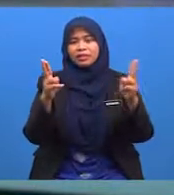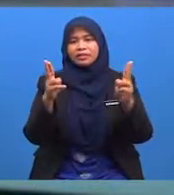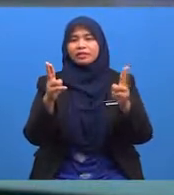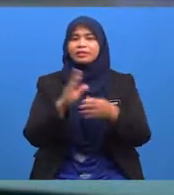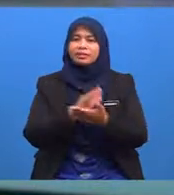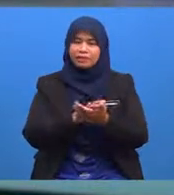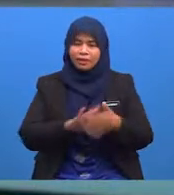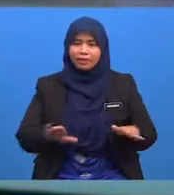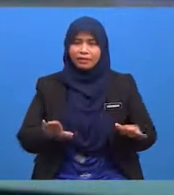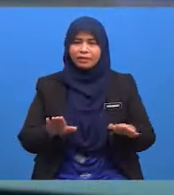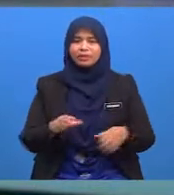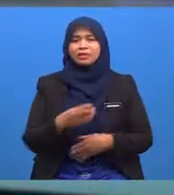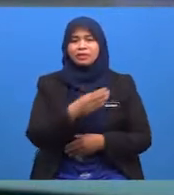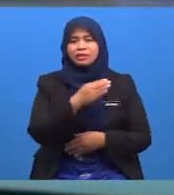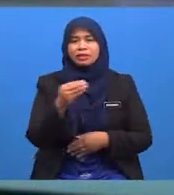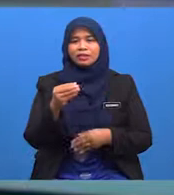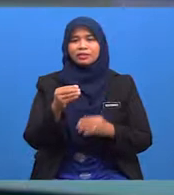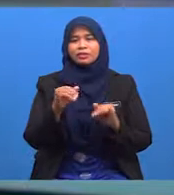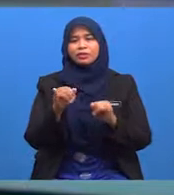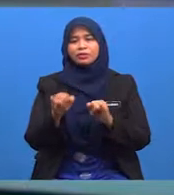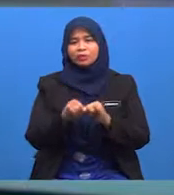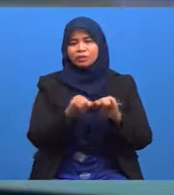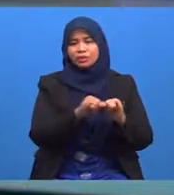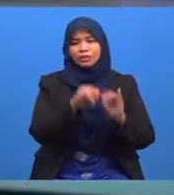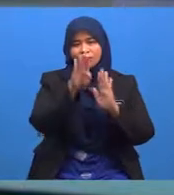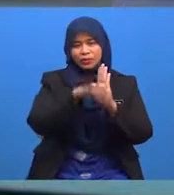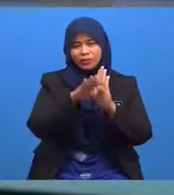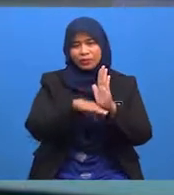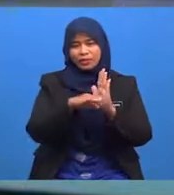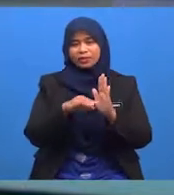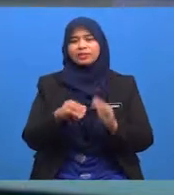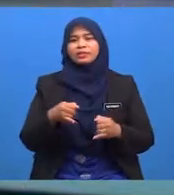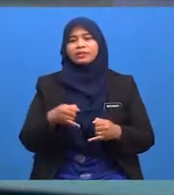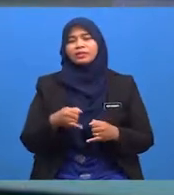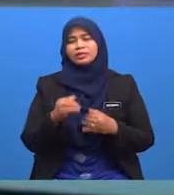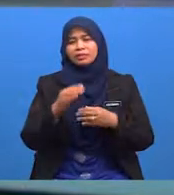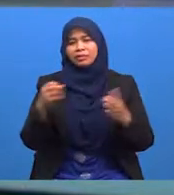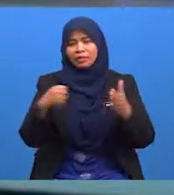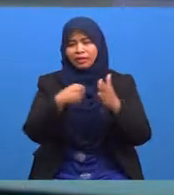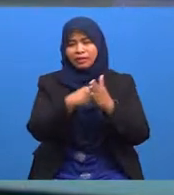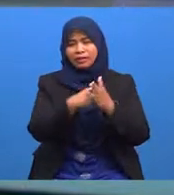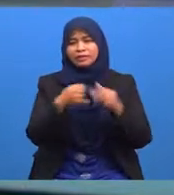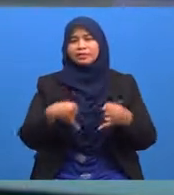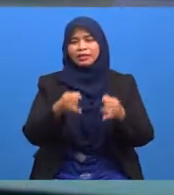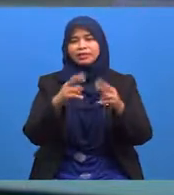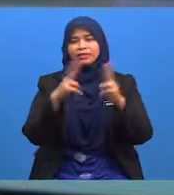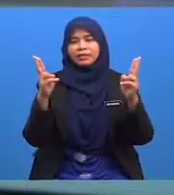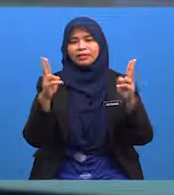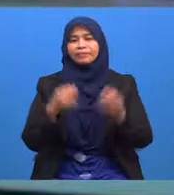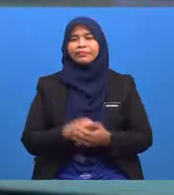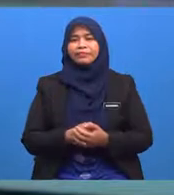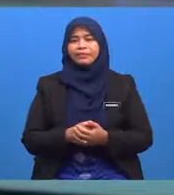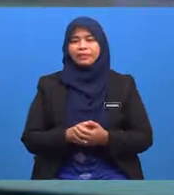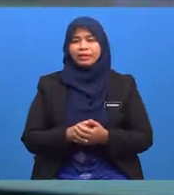selamat, malah meminimumkan kadar kemalangan dan kecederaan kita semua.